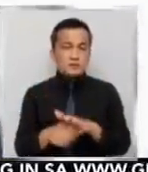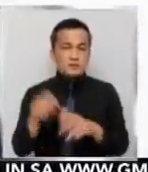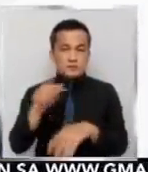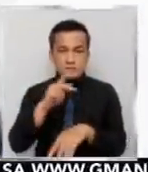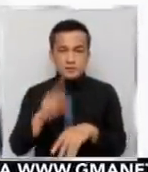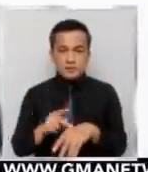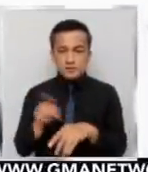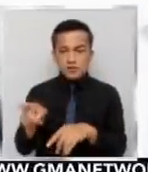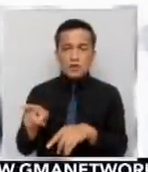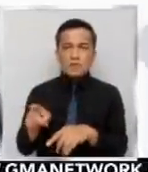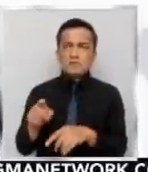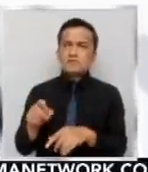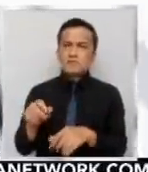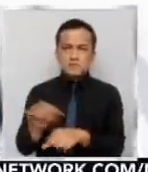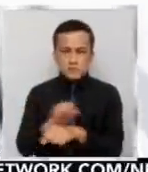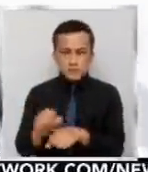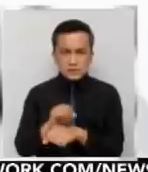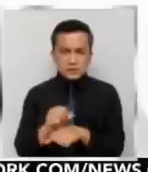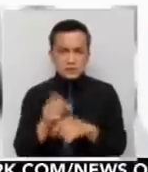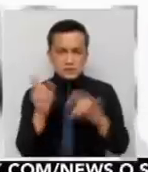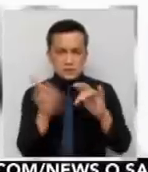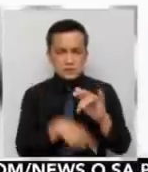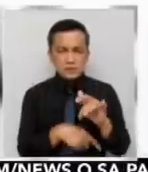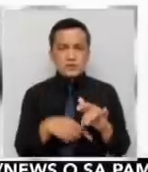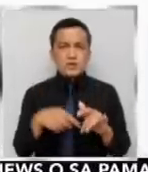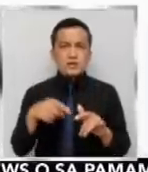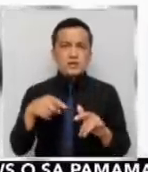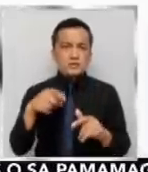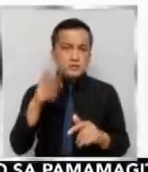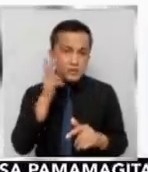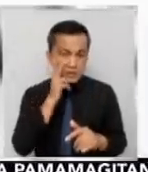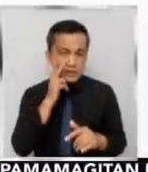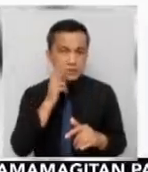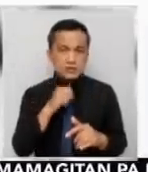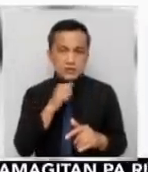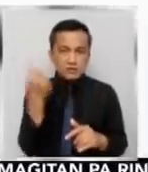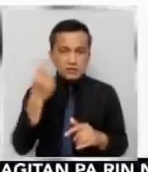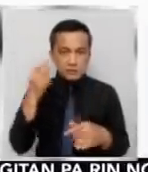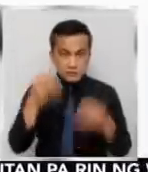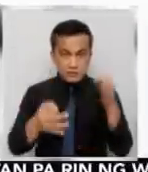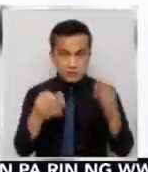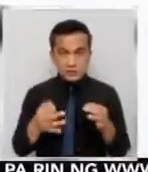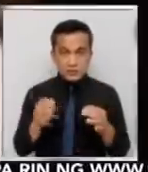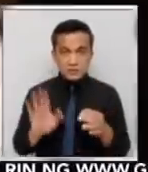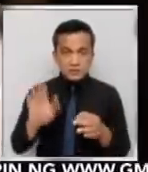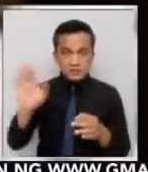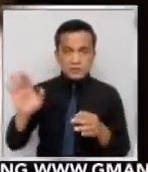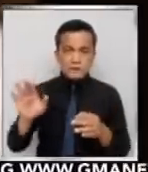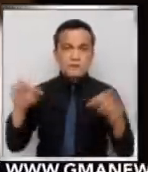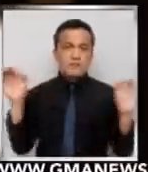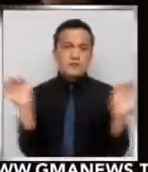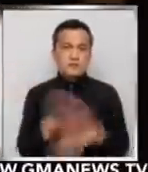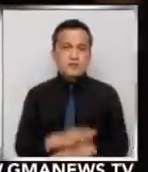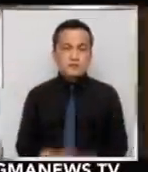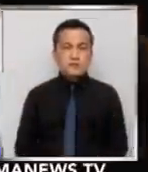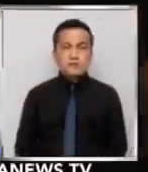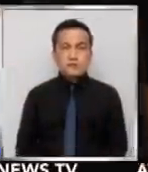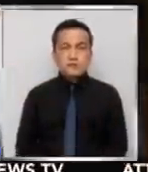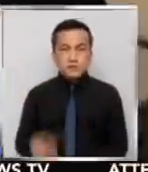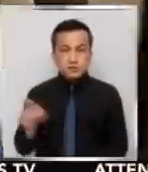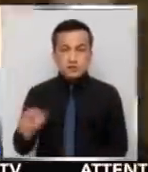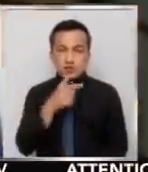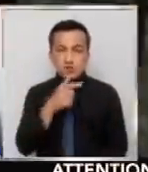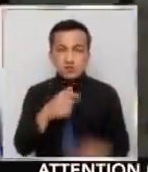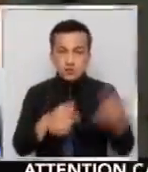sa pagpapanagot kay Pangulong Duterte, hindi lang para sa hustisya, kundi para sa kanyang vindication. Kung sino man ang mahalal na susunod na